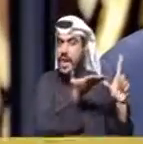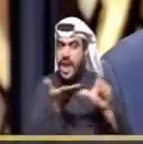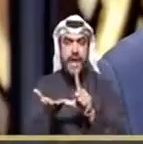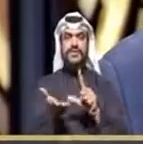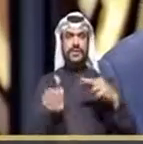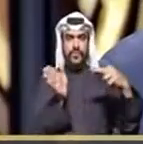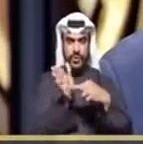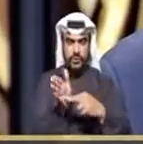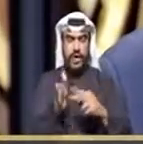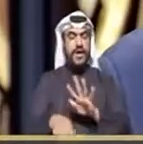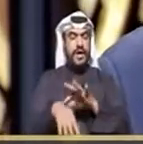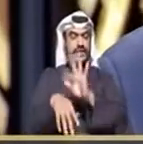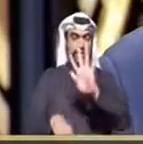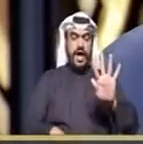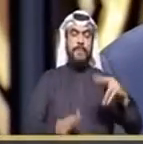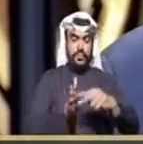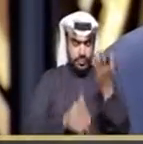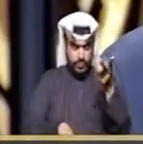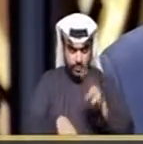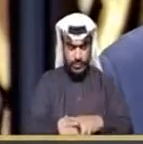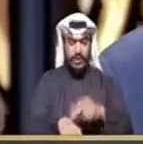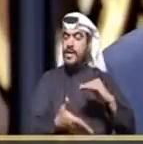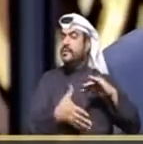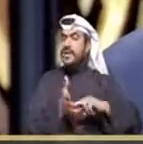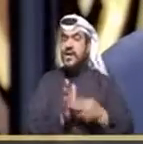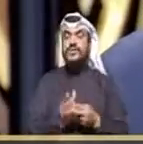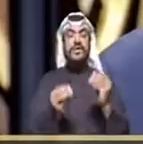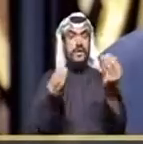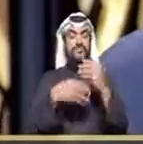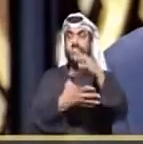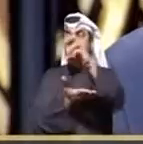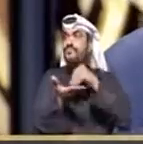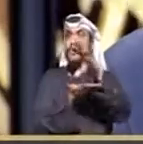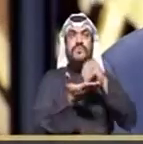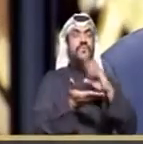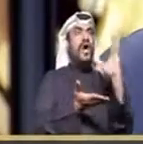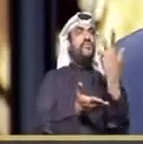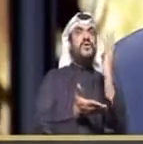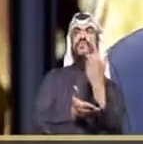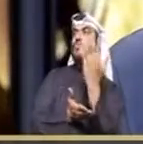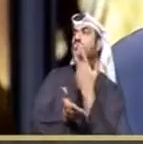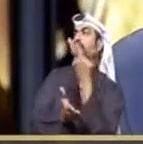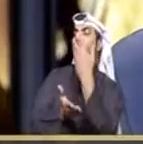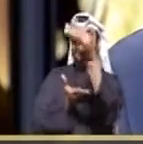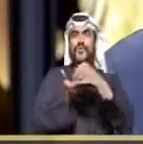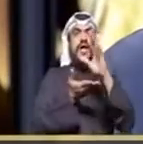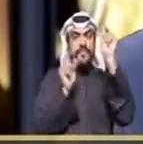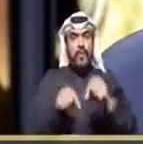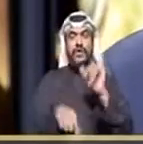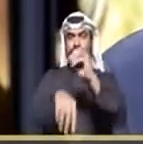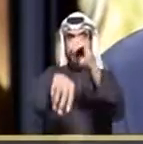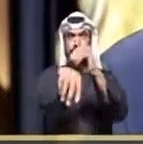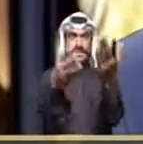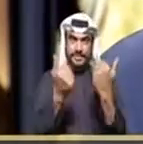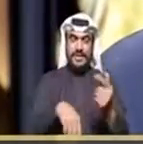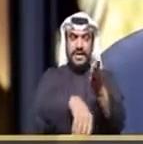عن الاخوان السوريين وفي سبيل حشد الموارد. وطبعا النتائج المرتقبة من